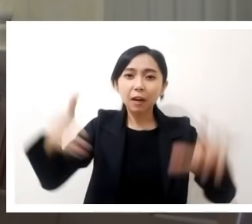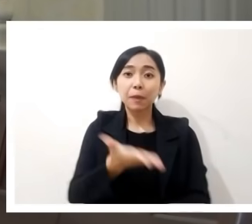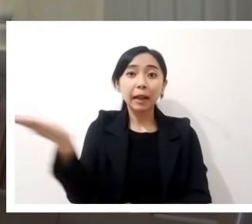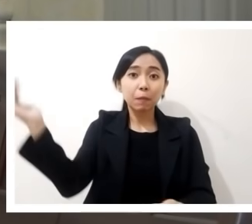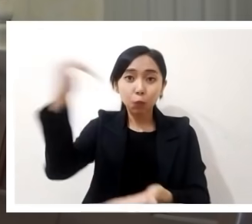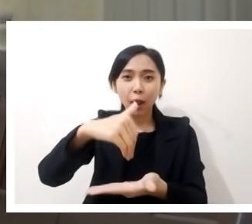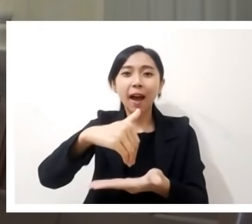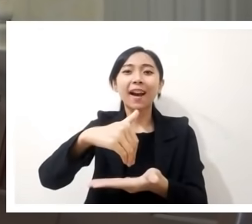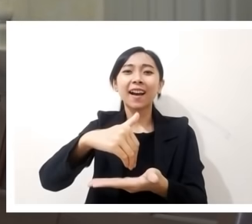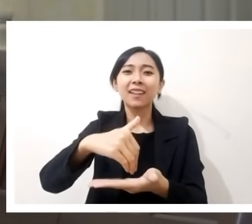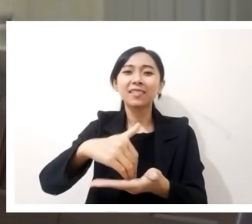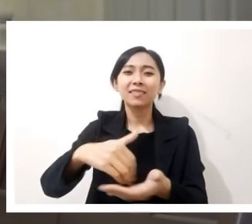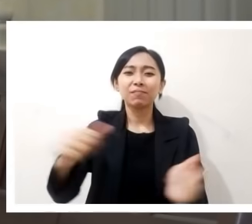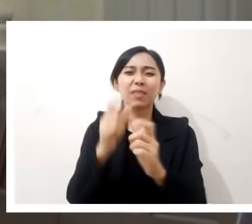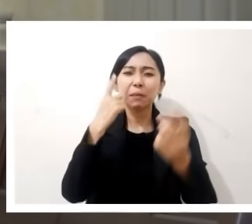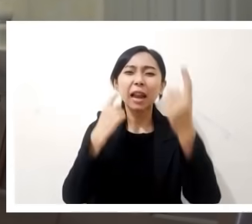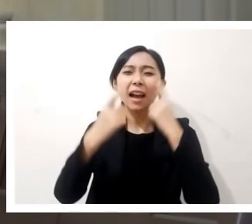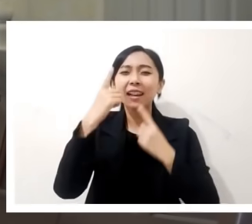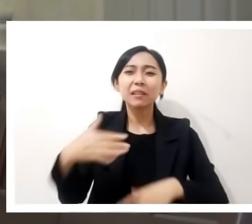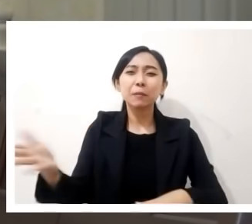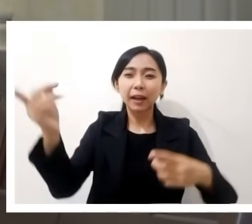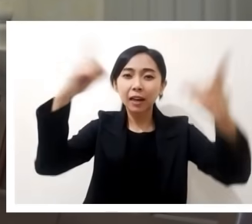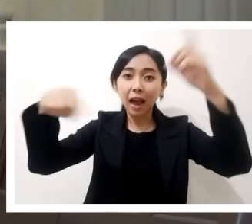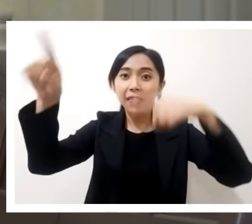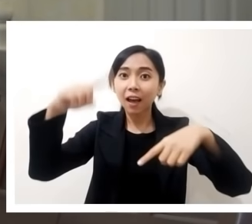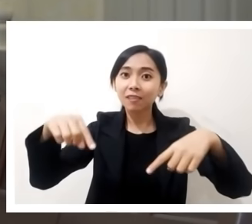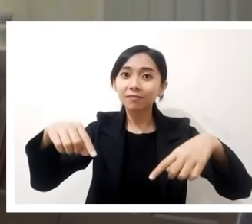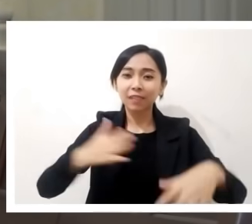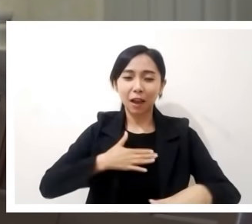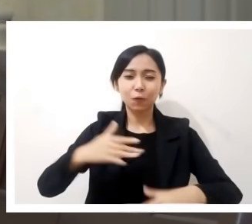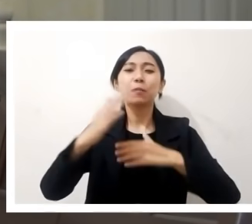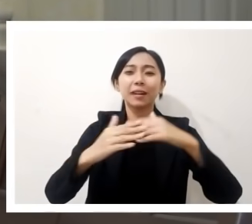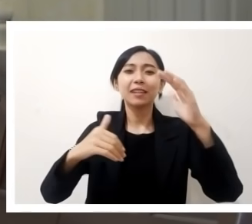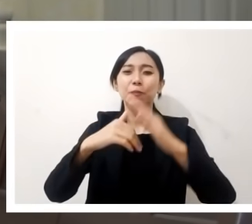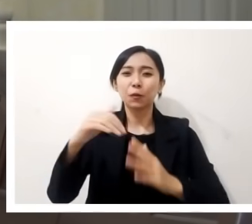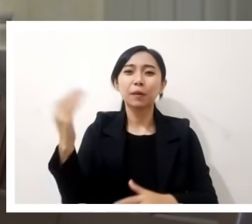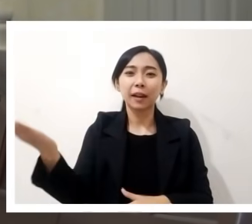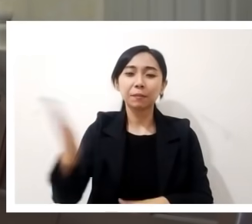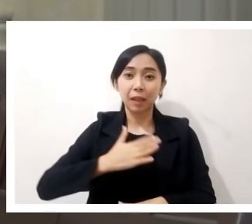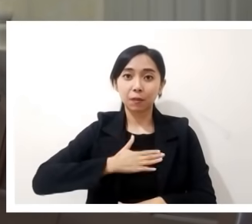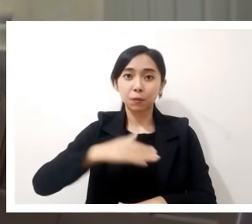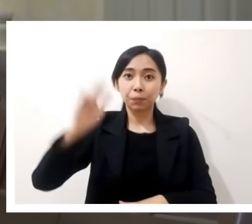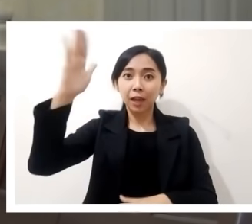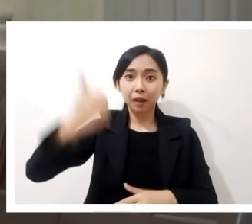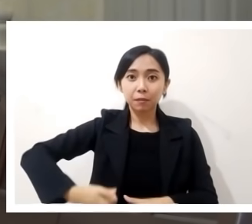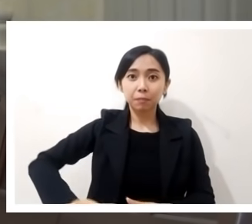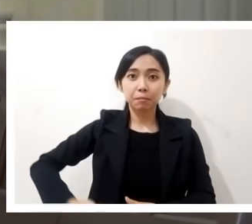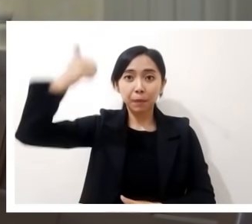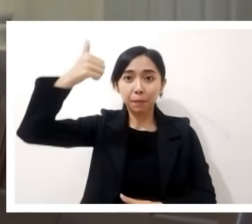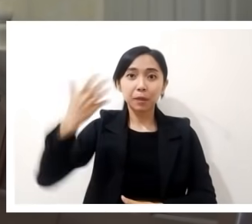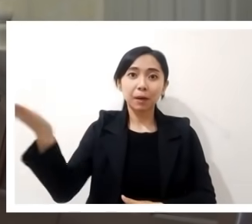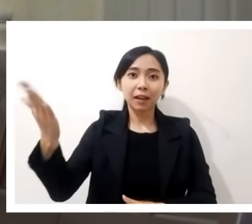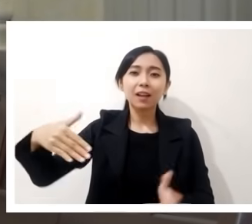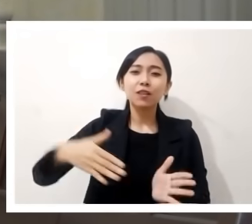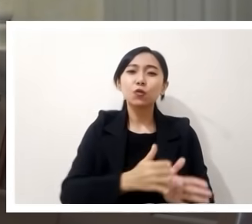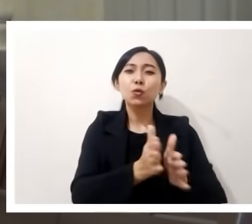Dengan menangis mereka akan datang, dengan hiburan aku akan membawa mereka. Aku akan memimpin mereka ke sungai-sungai di